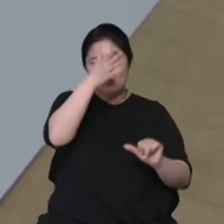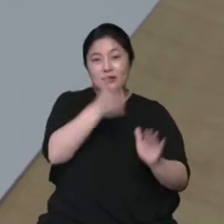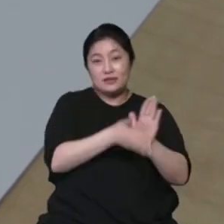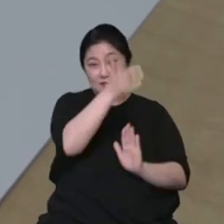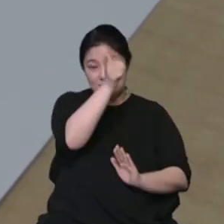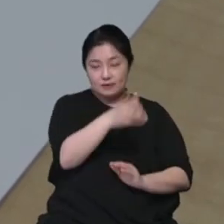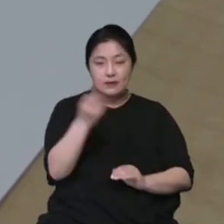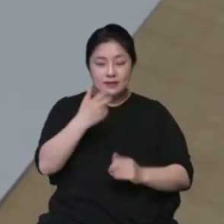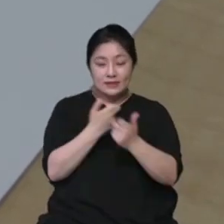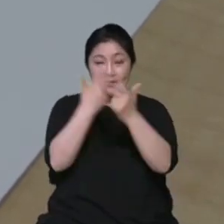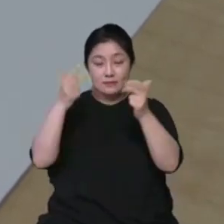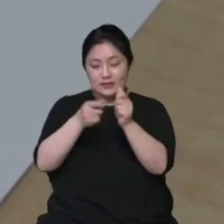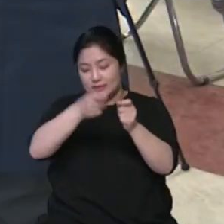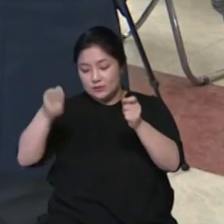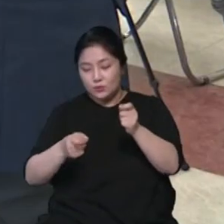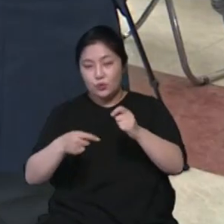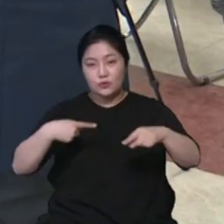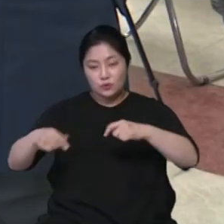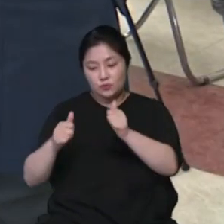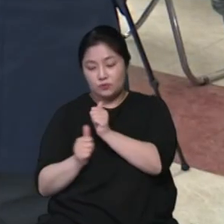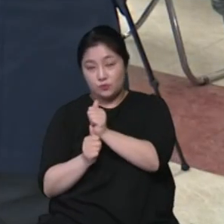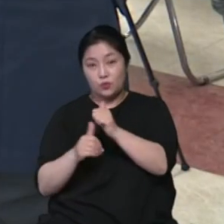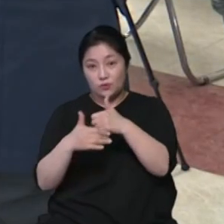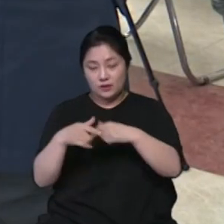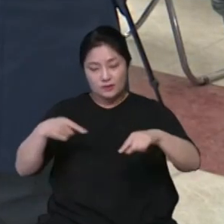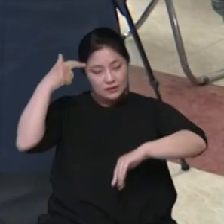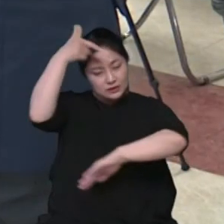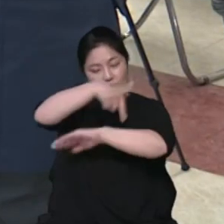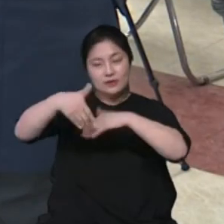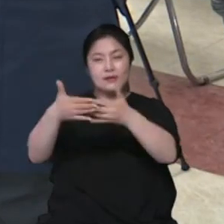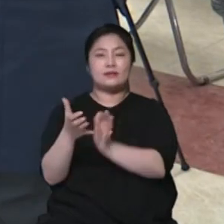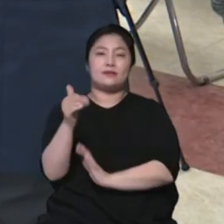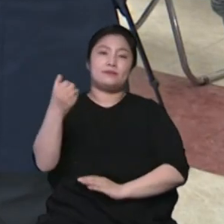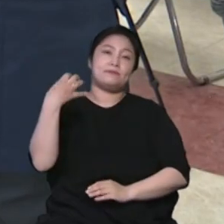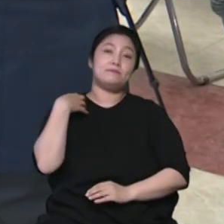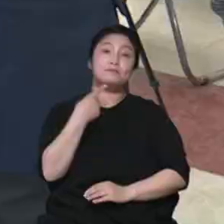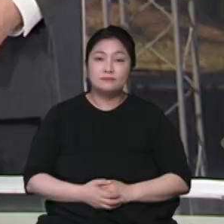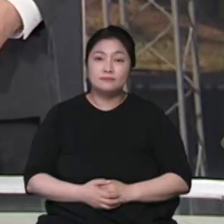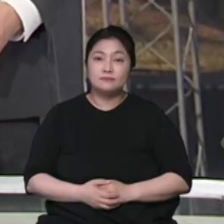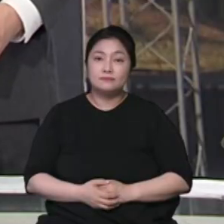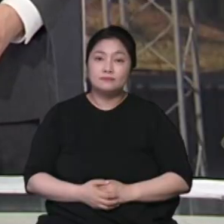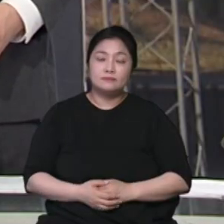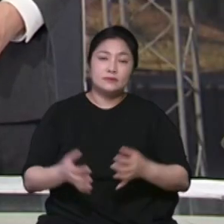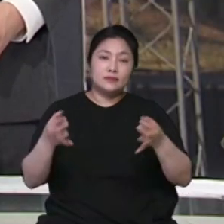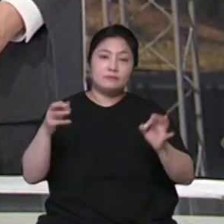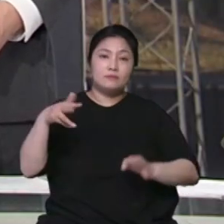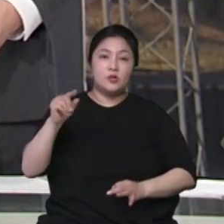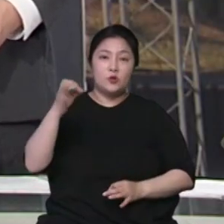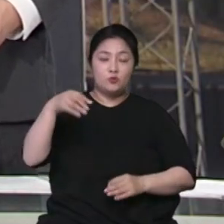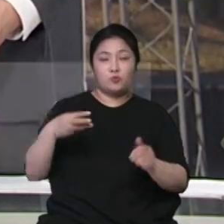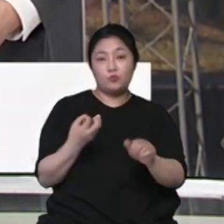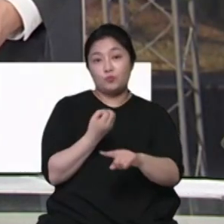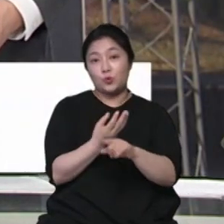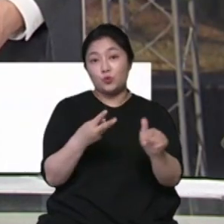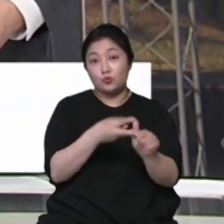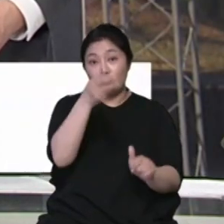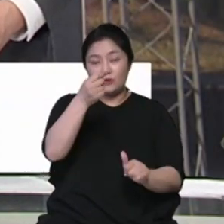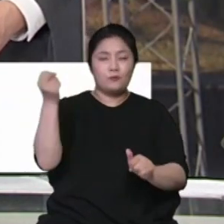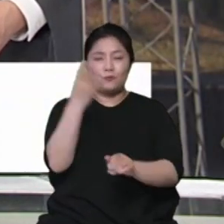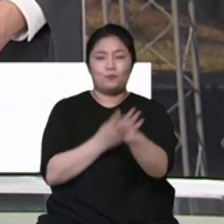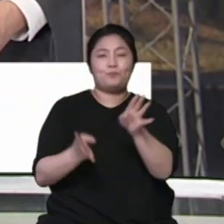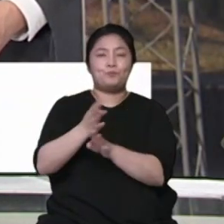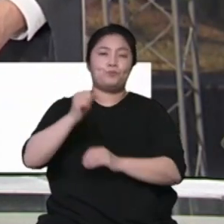민주당 이재명 대선 후보 직속 총괄특보단 정무기획단장 등을 역임했습니다. 김철우 보성군수가 재선